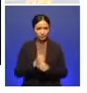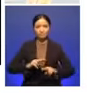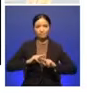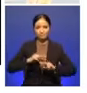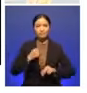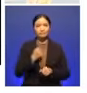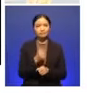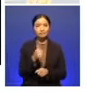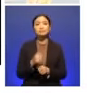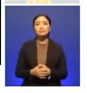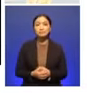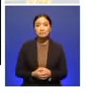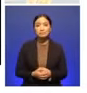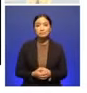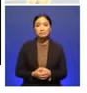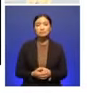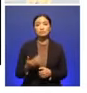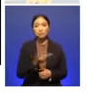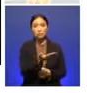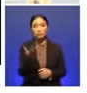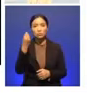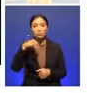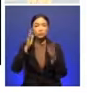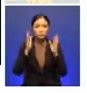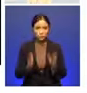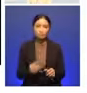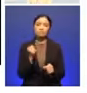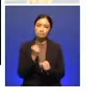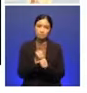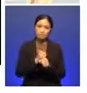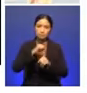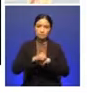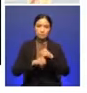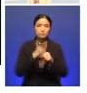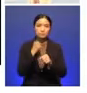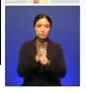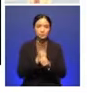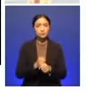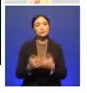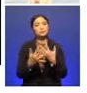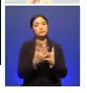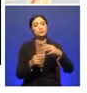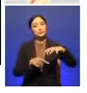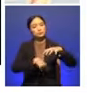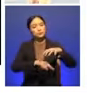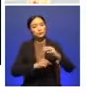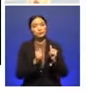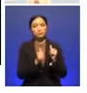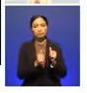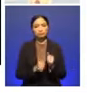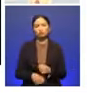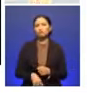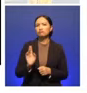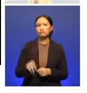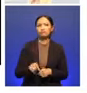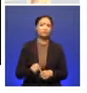องเราทุกคนนะคะจะเป็นคนสร้างการทำเรือนจำสุขภาวะไม่ใช่เรื่องของกรมราชทั